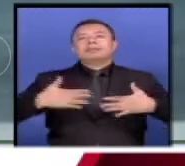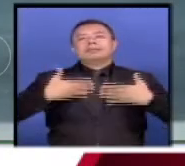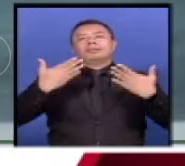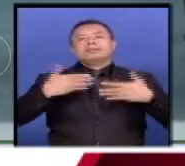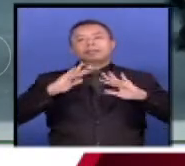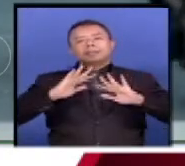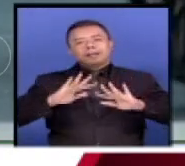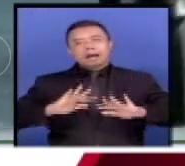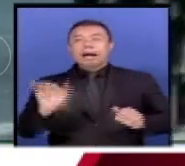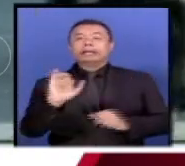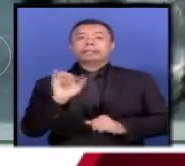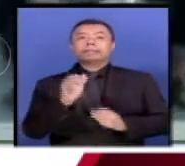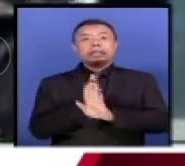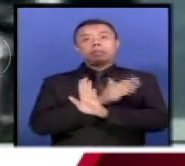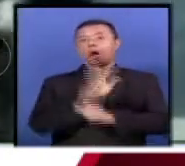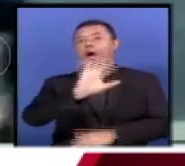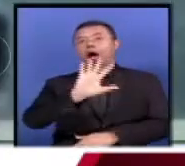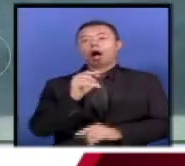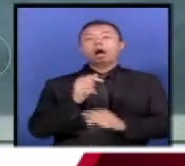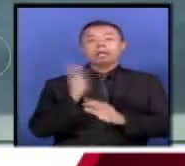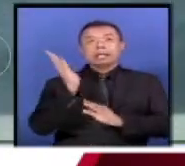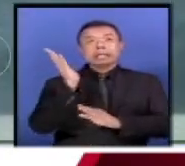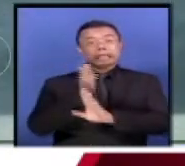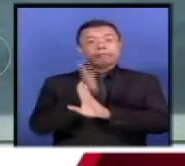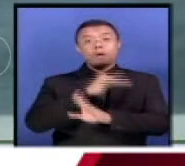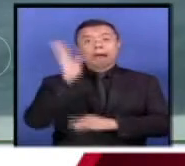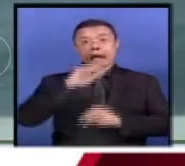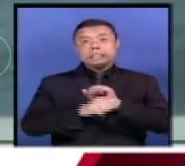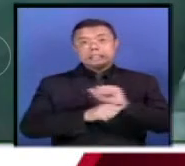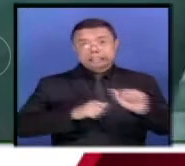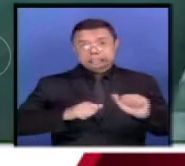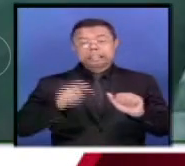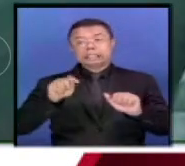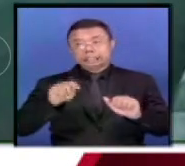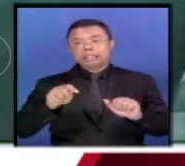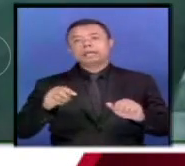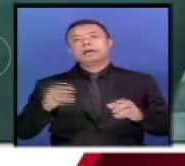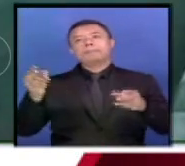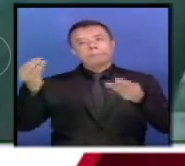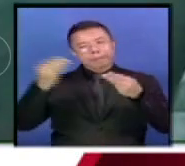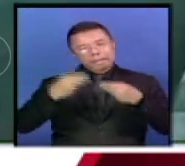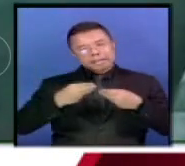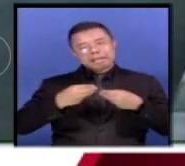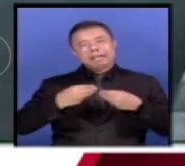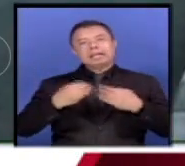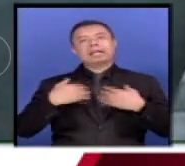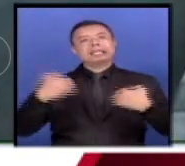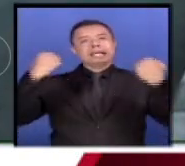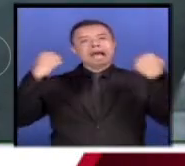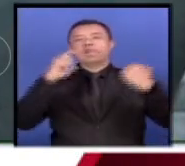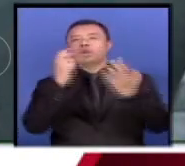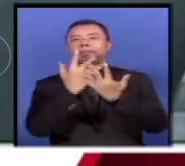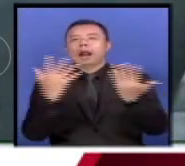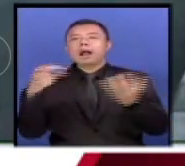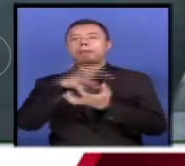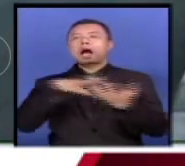dan juga tidak seperti pada biasanya sebelum Hari Raya Idul Adha. Ini juga membawa kebaikan bagi masyarakat Jakarta dampak